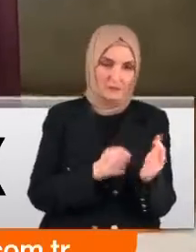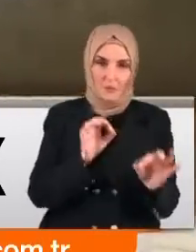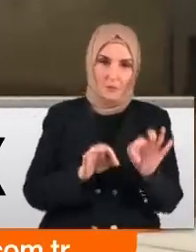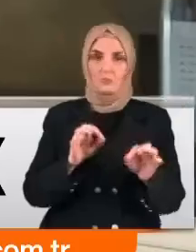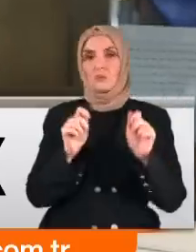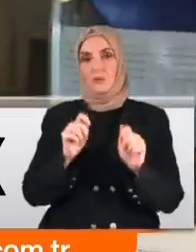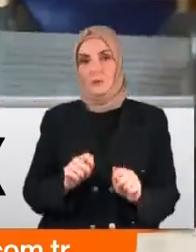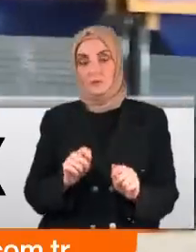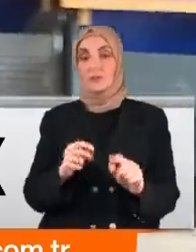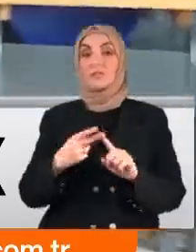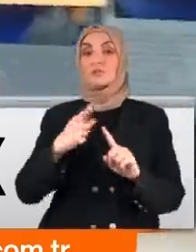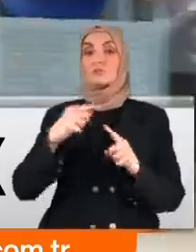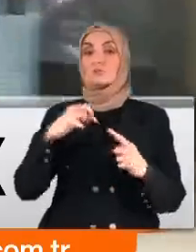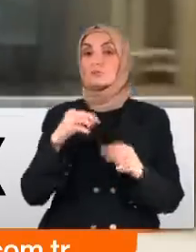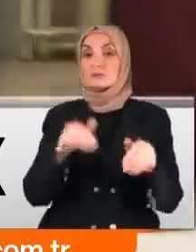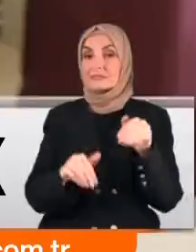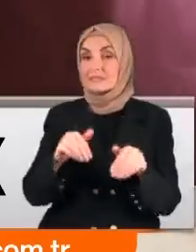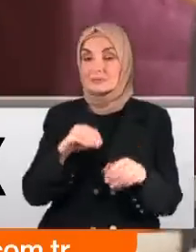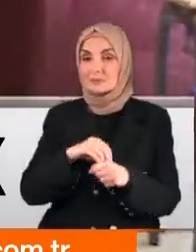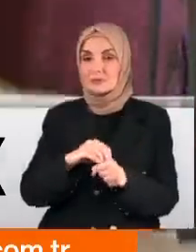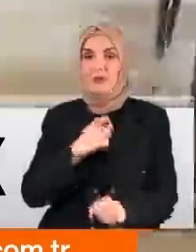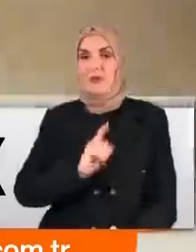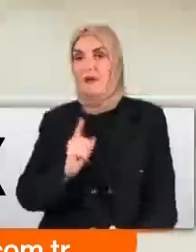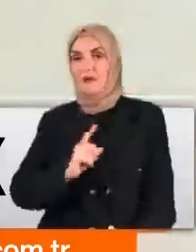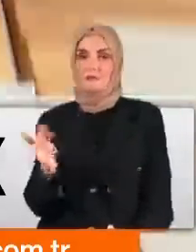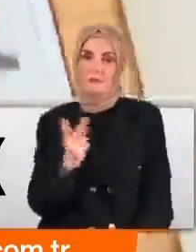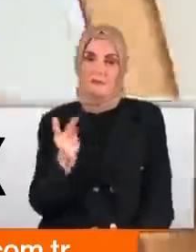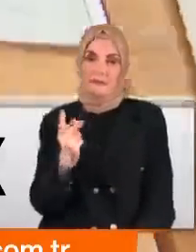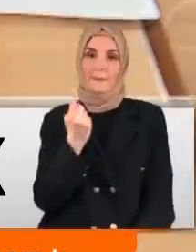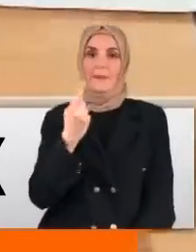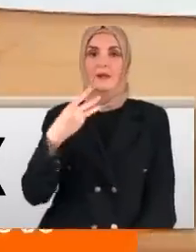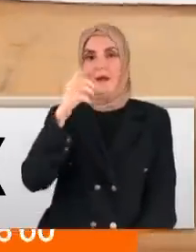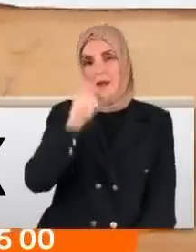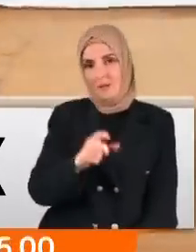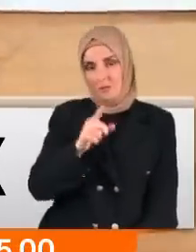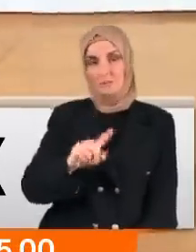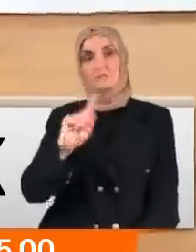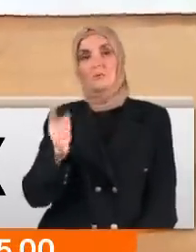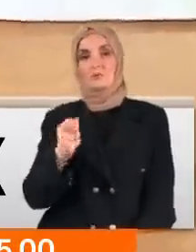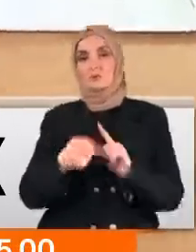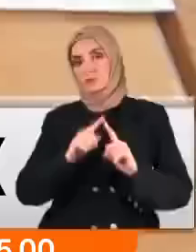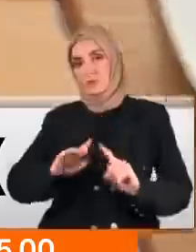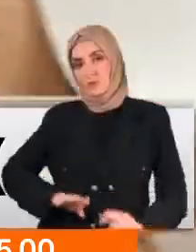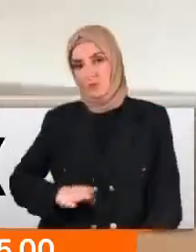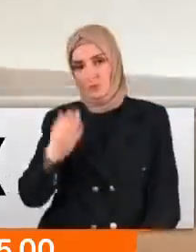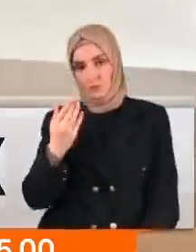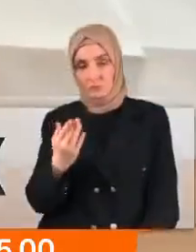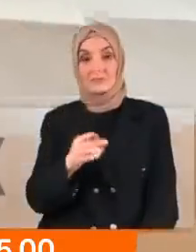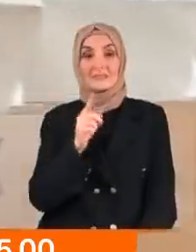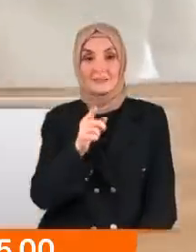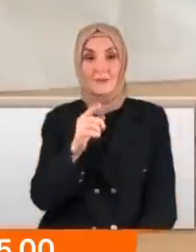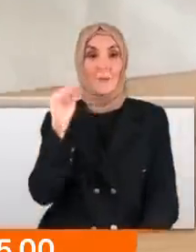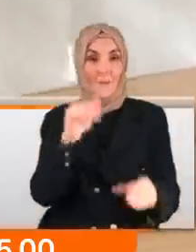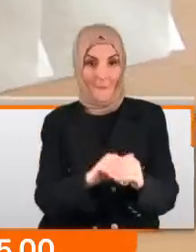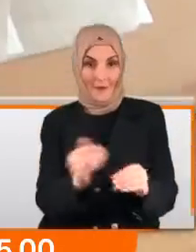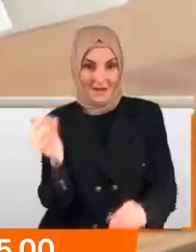İkinci tur seçiminde iki aday olacak. Biri Recep Tayyip Erdoğan, diğeri Kemal Kılıçdaroğlu. Ve siz oy kullanmaya geldiğinizde görevli kişi size